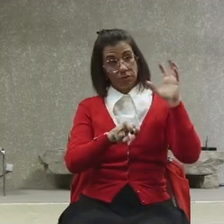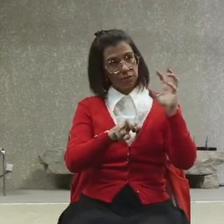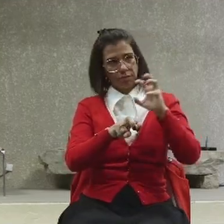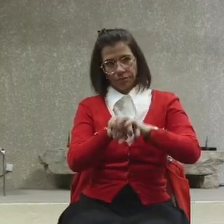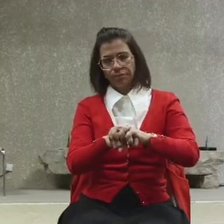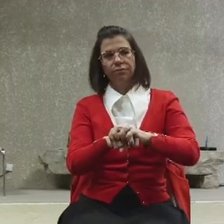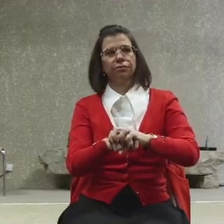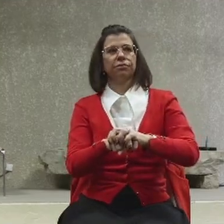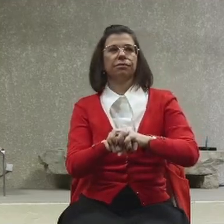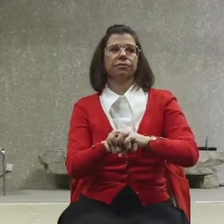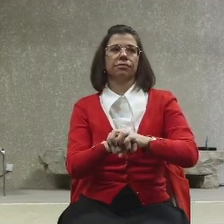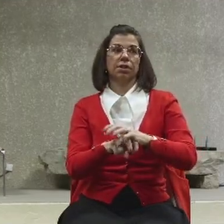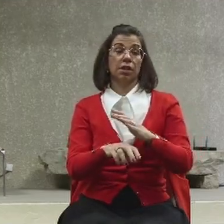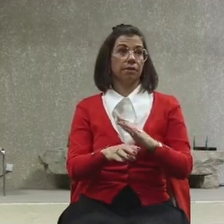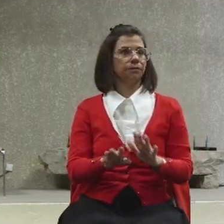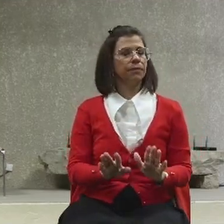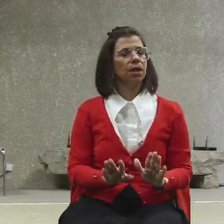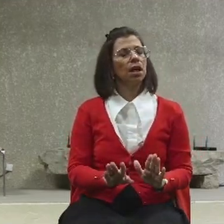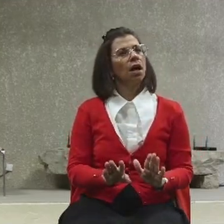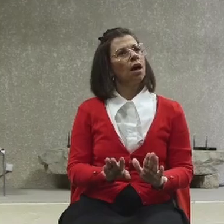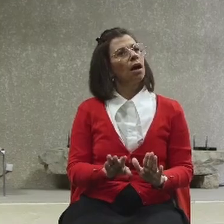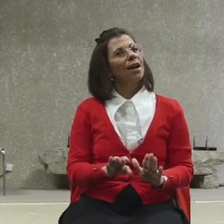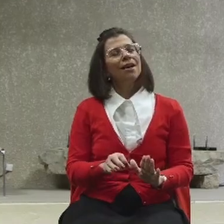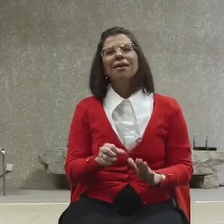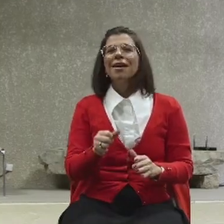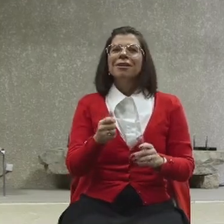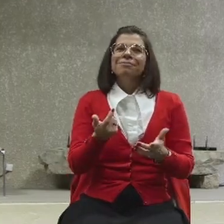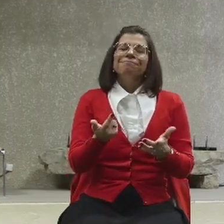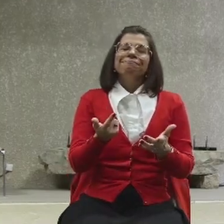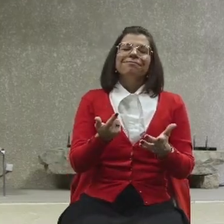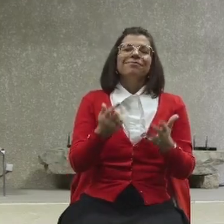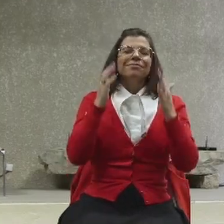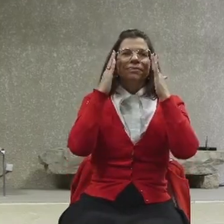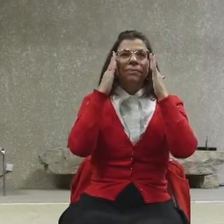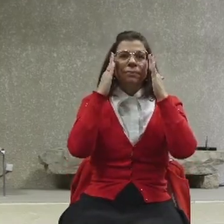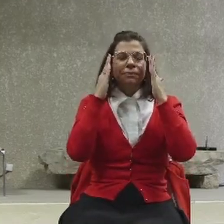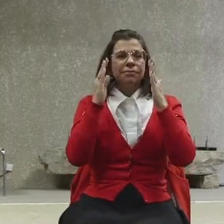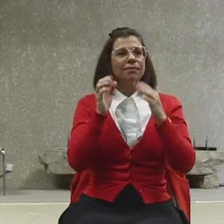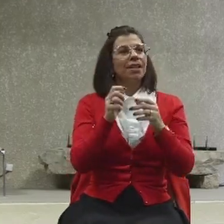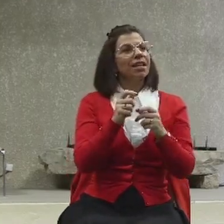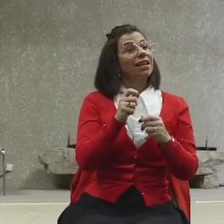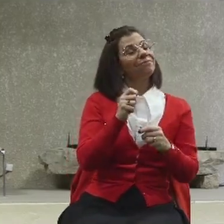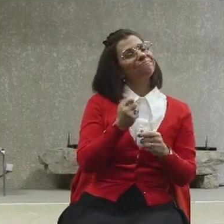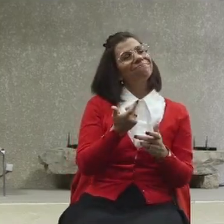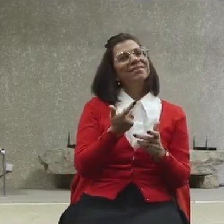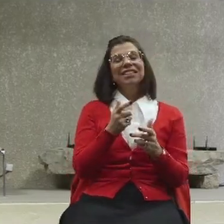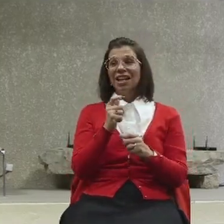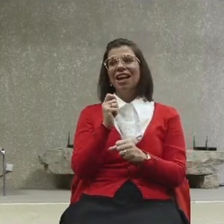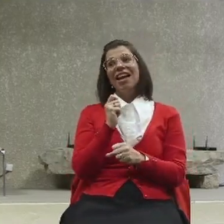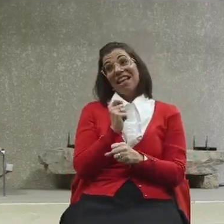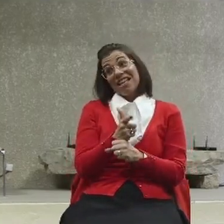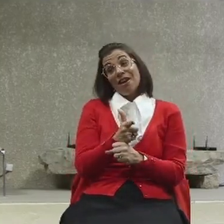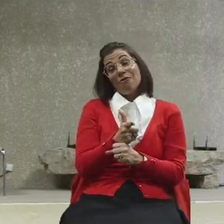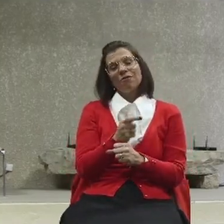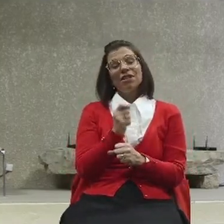Ce monde qui gît sous la puissance du malin, qui est contrôlé par le diable. Et qu'est-ce qu'il y a dans ce monde ?